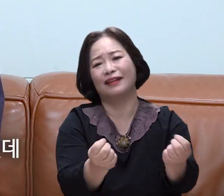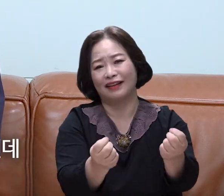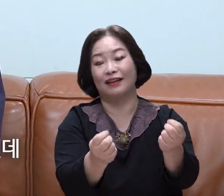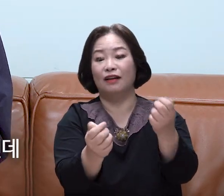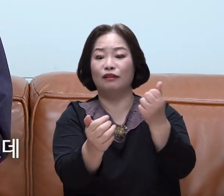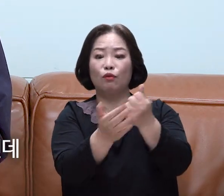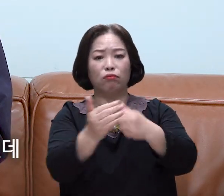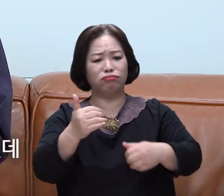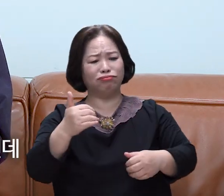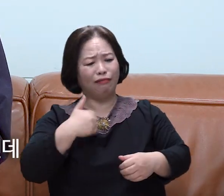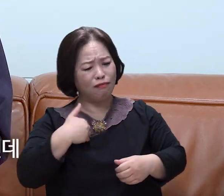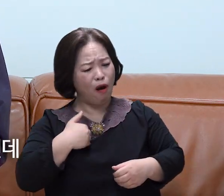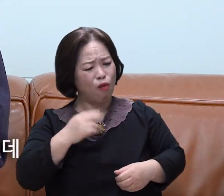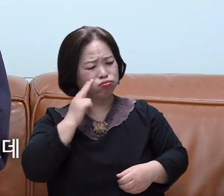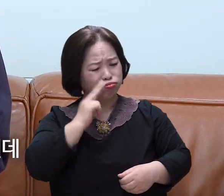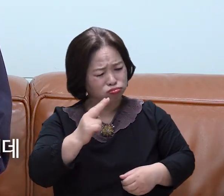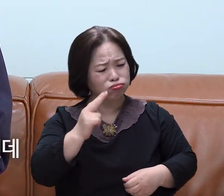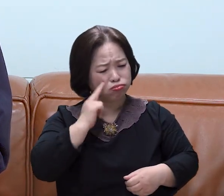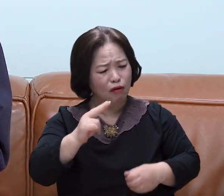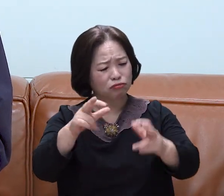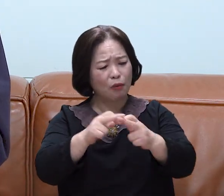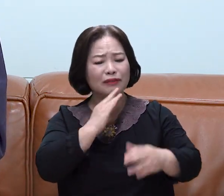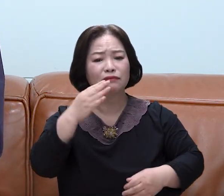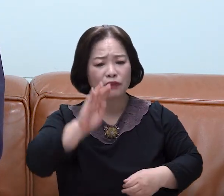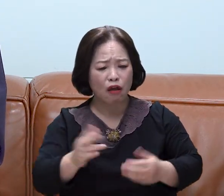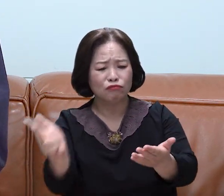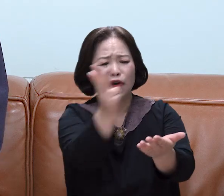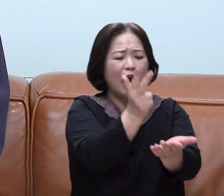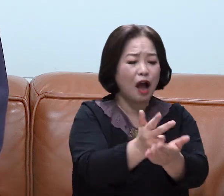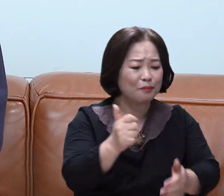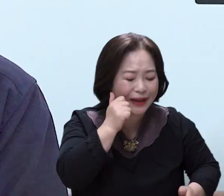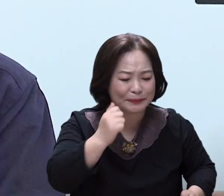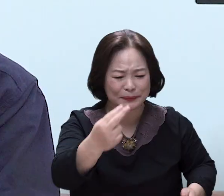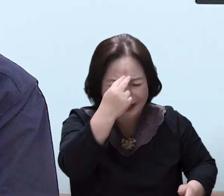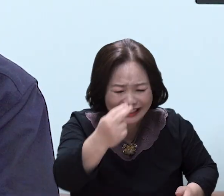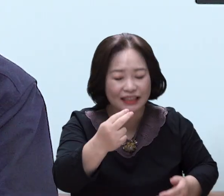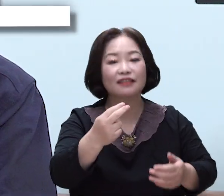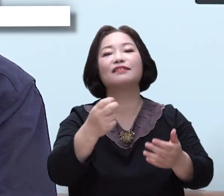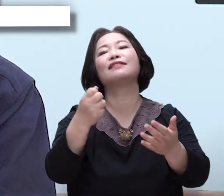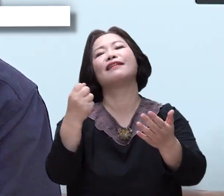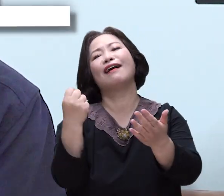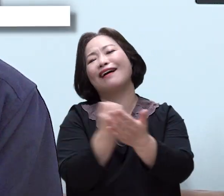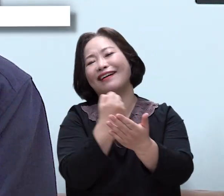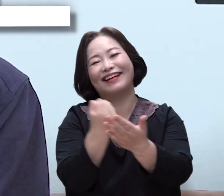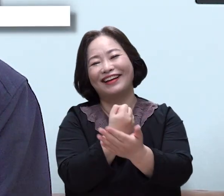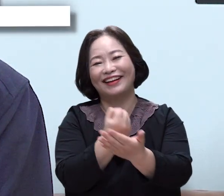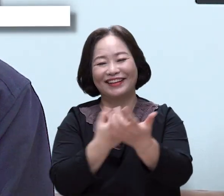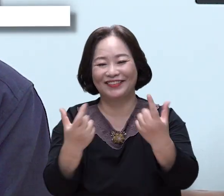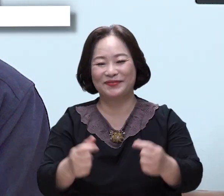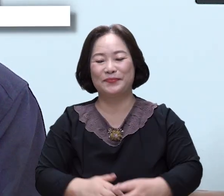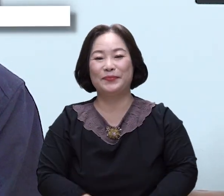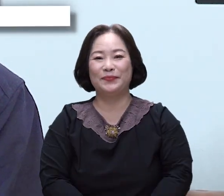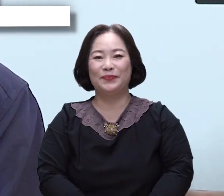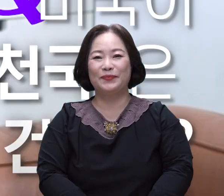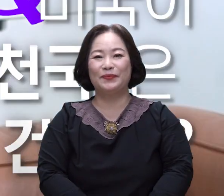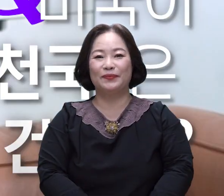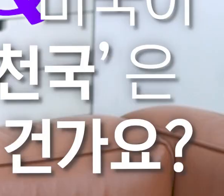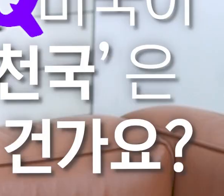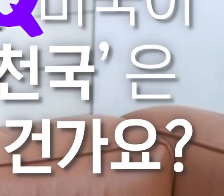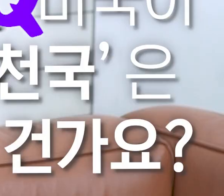어떻게 보면 내가 좀 더 중증 장애인인데 난 주차구역에 차를 못 댈 때 느껴지는 그런 뭔가 아련한 느낌이 있어요.